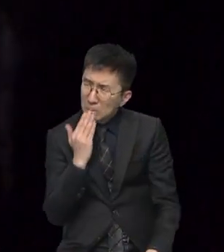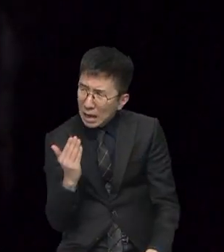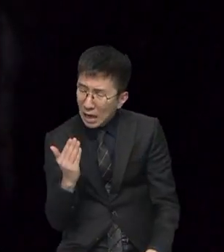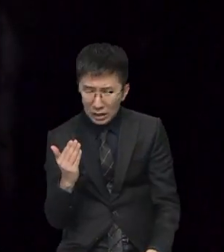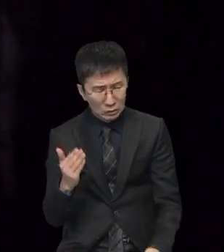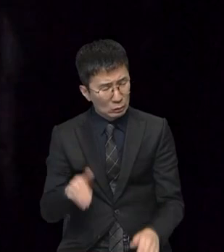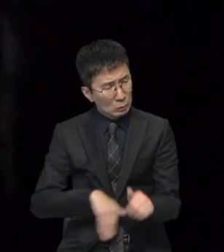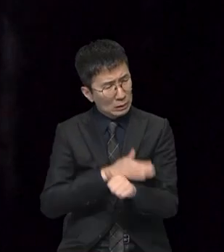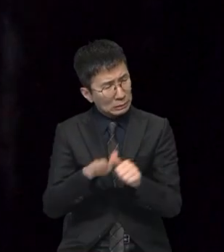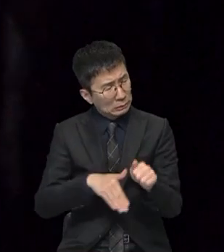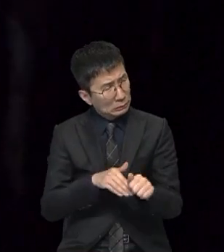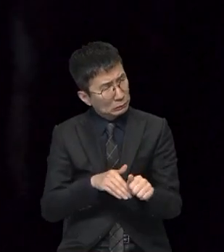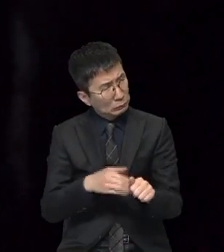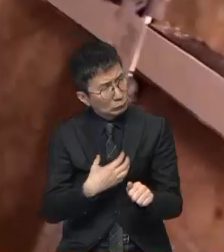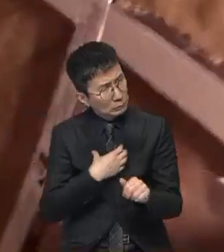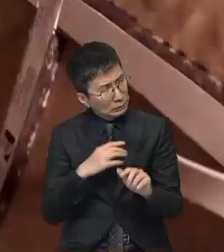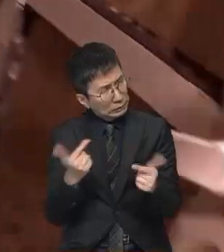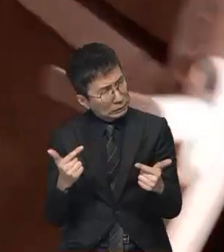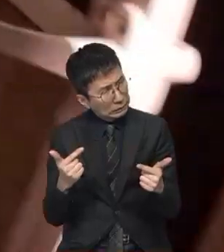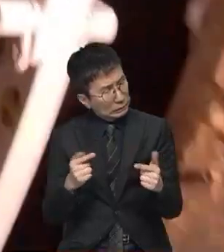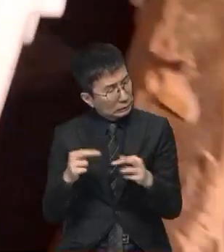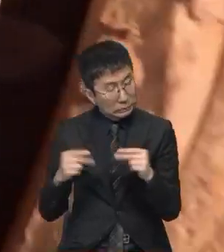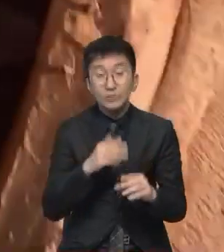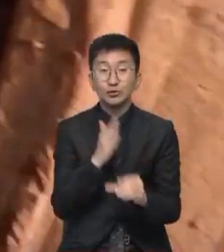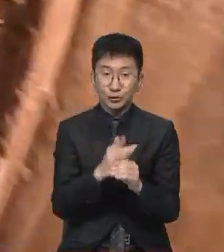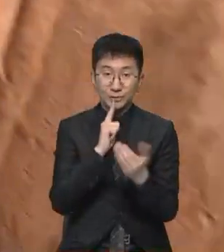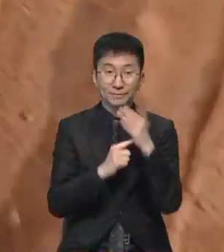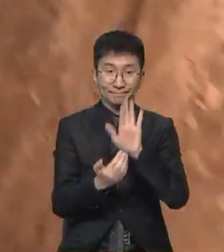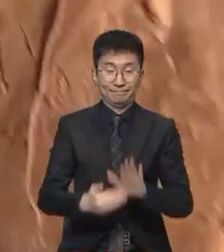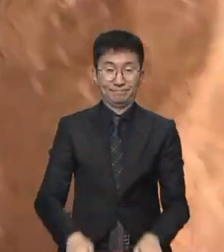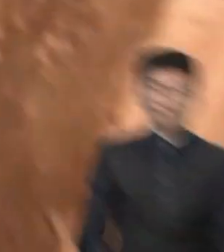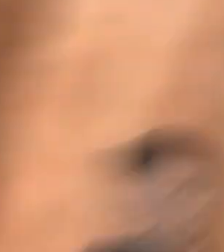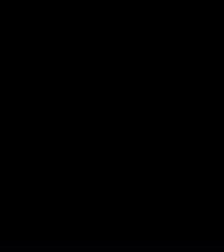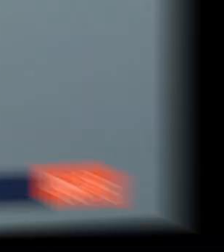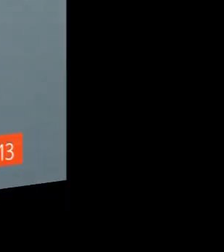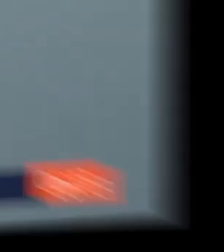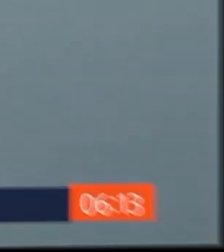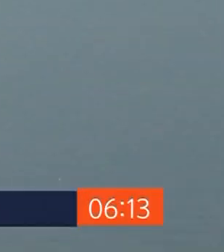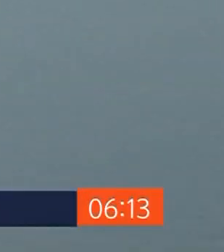논란이 있다고 덧붙였습니다. 워싱턴에서 SBS 김용태입니다.